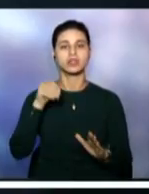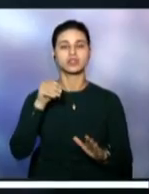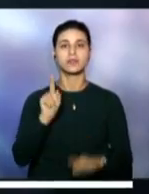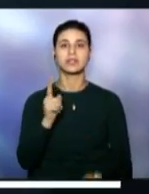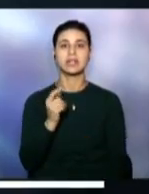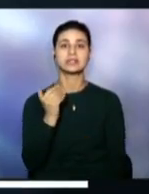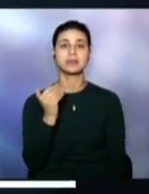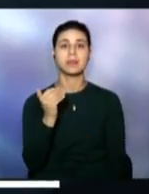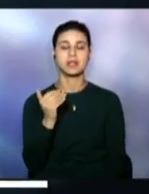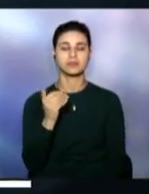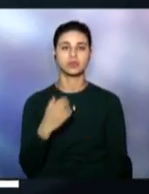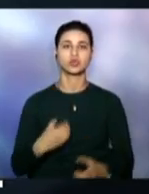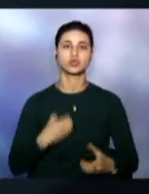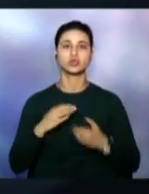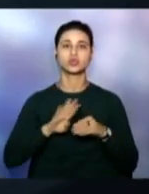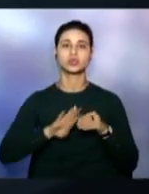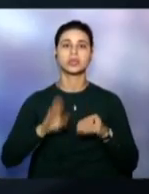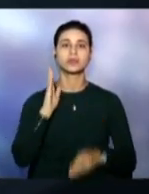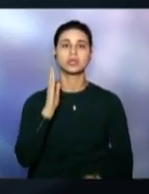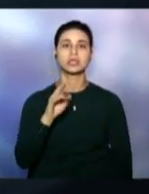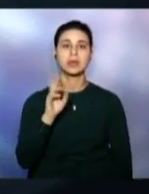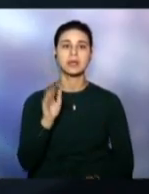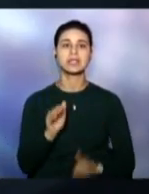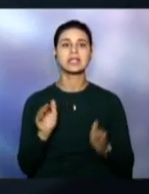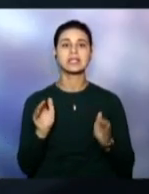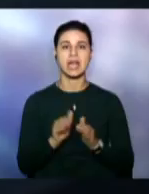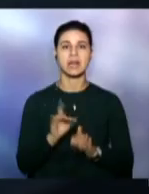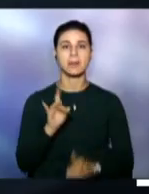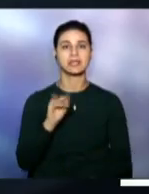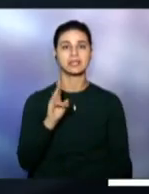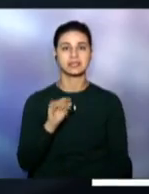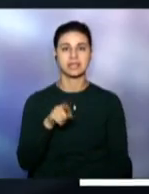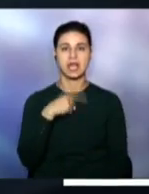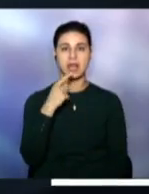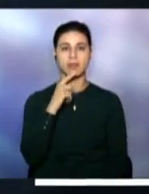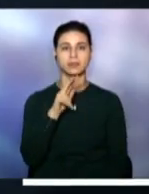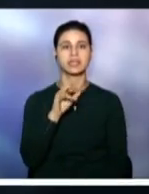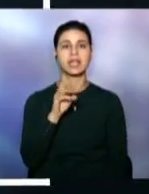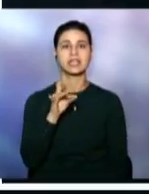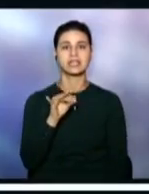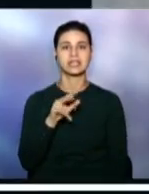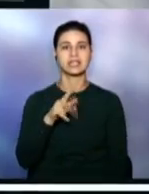რაც მათთვის უსაფრთხო იქნება და ნაკლებად სარისკო, ამბობს ჰენრი გრილი.